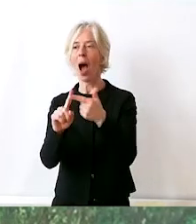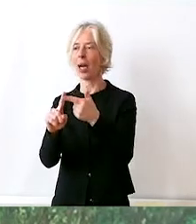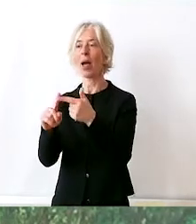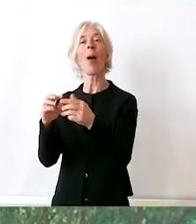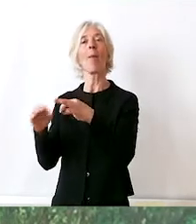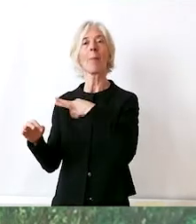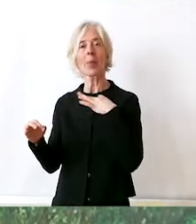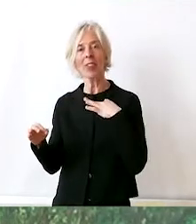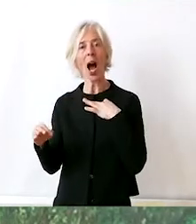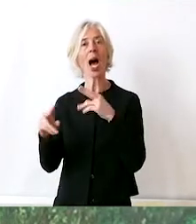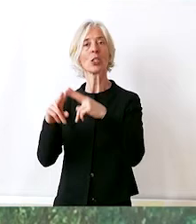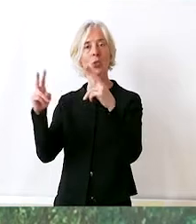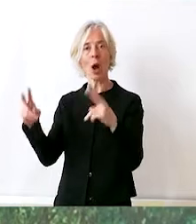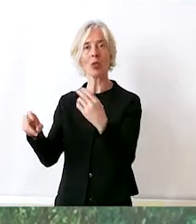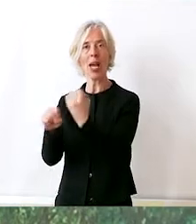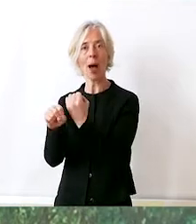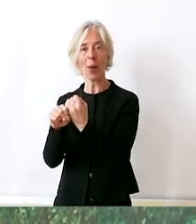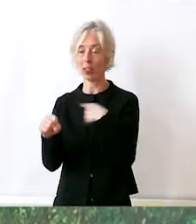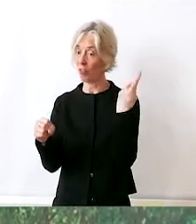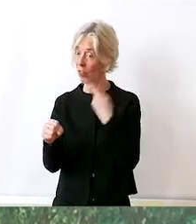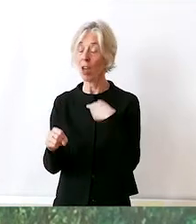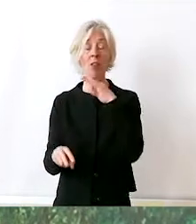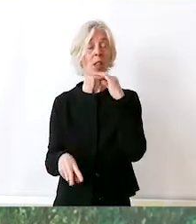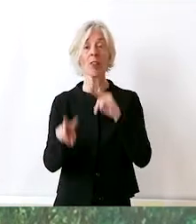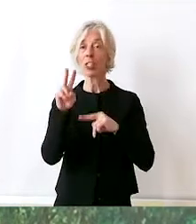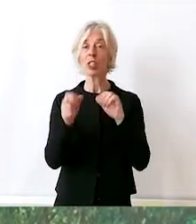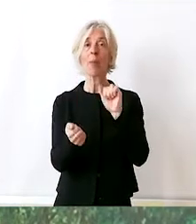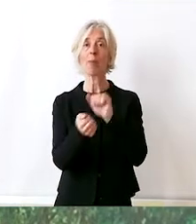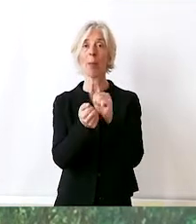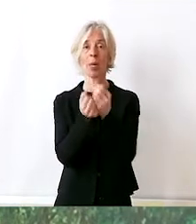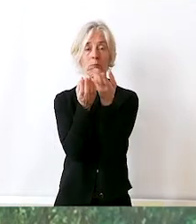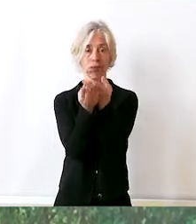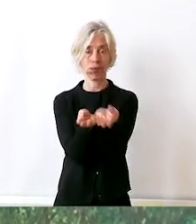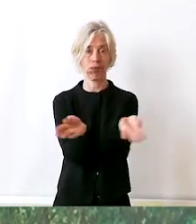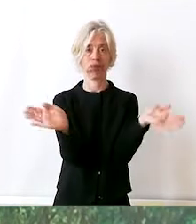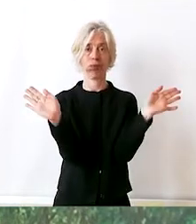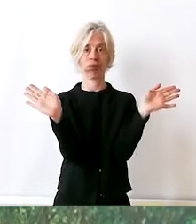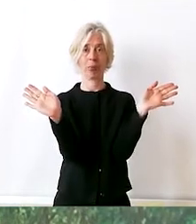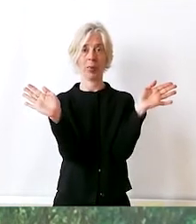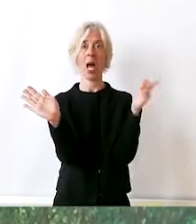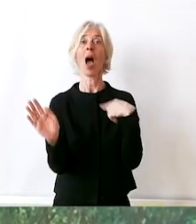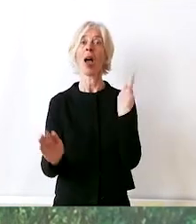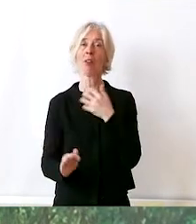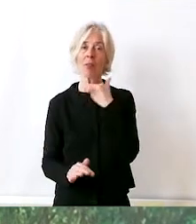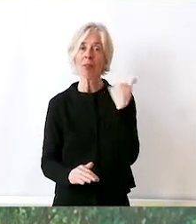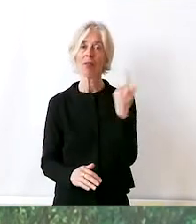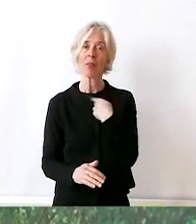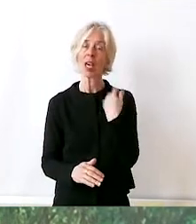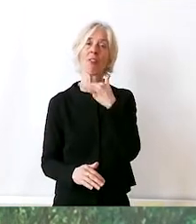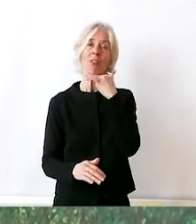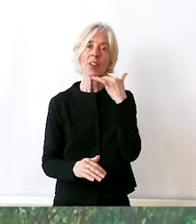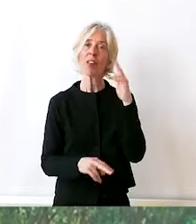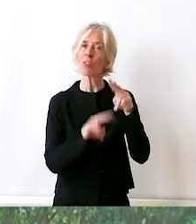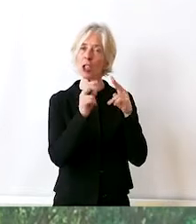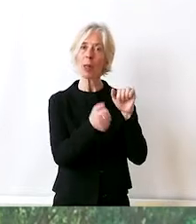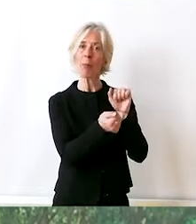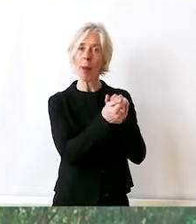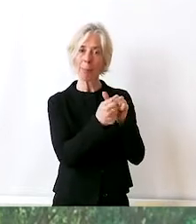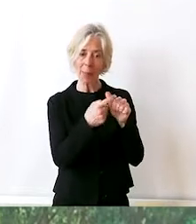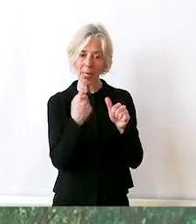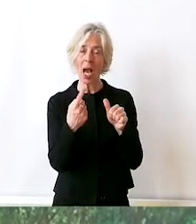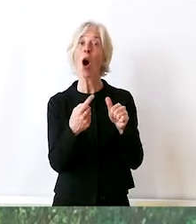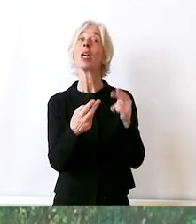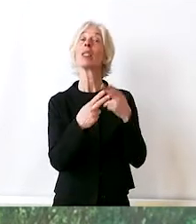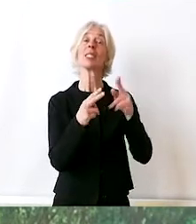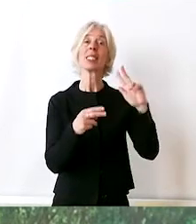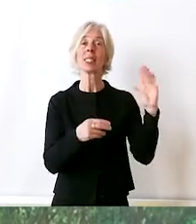eine umfangreiche Produktpalette. Die leistungsstarken Papiere und Servicekonzepte von UPM schaffen Mehrwert